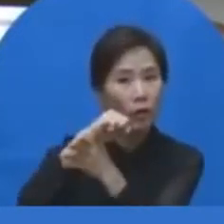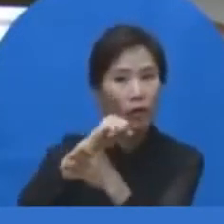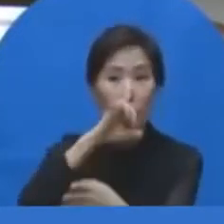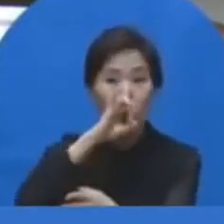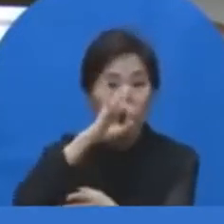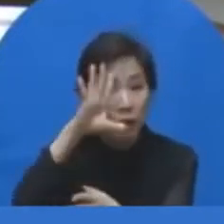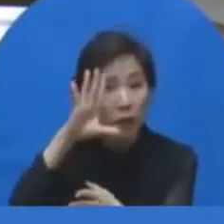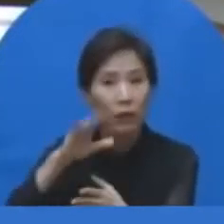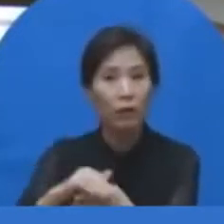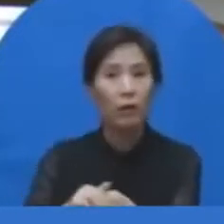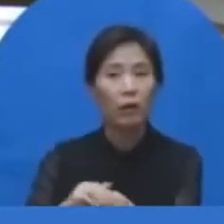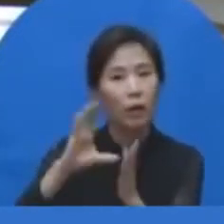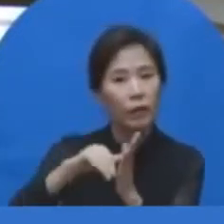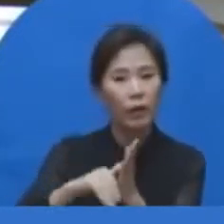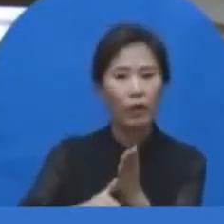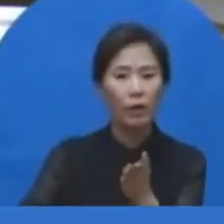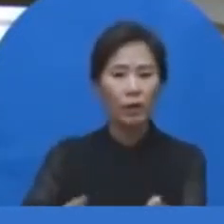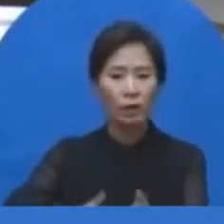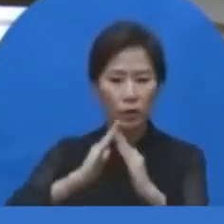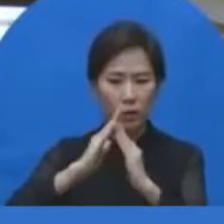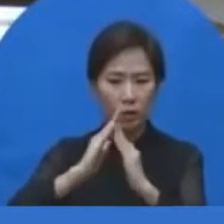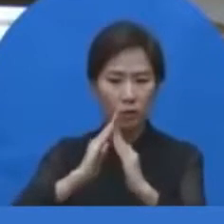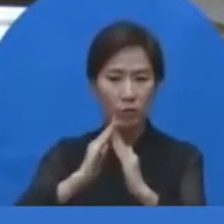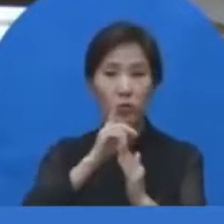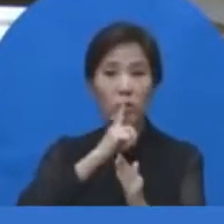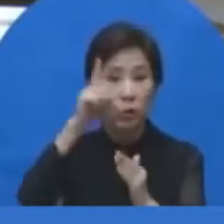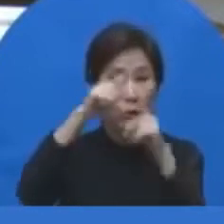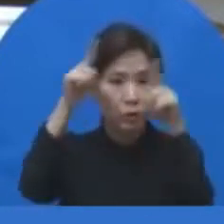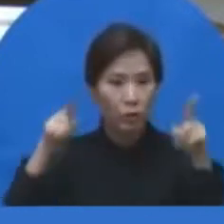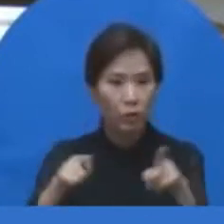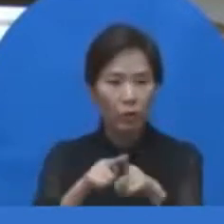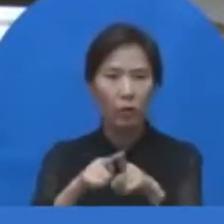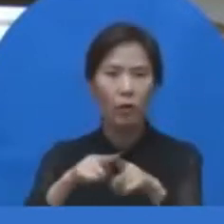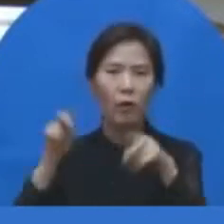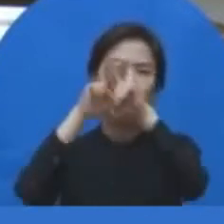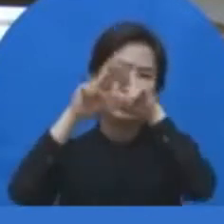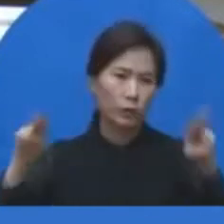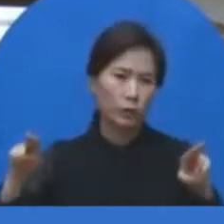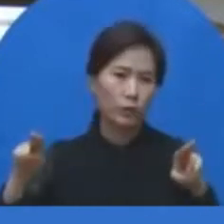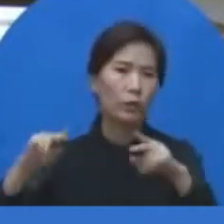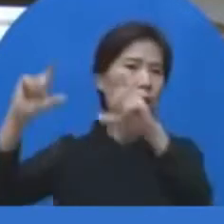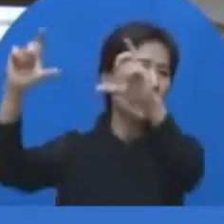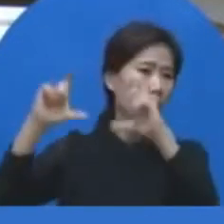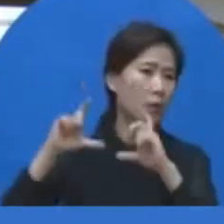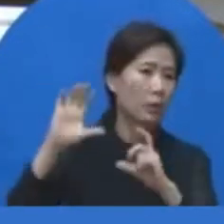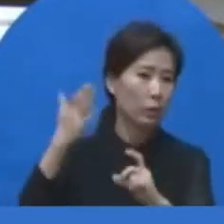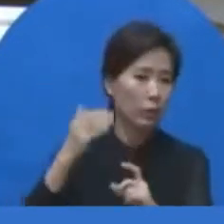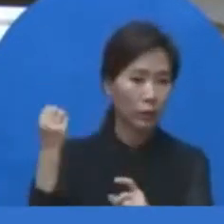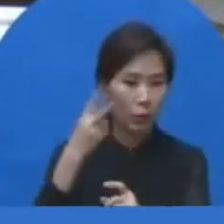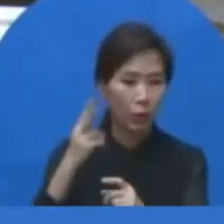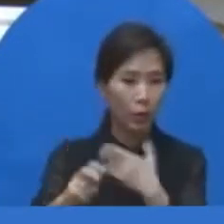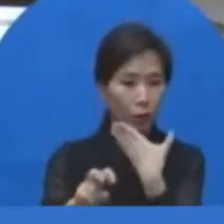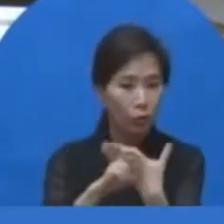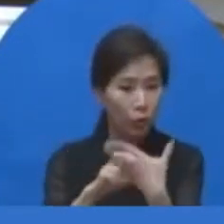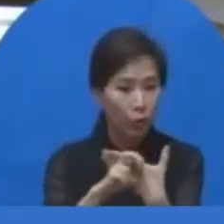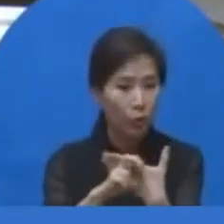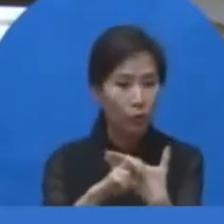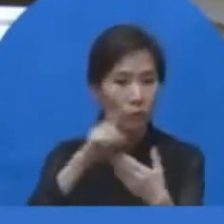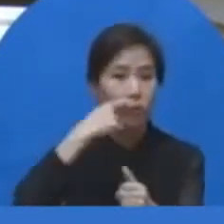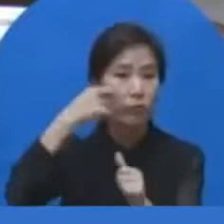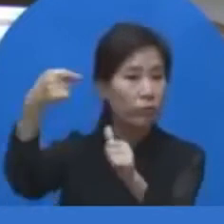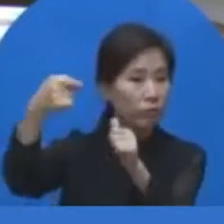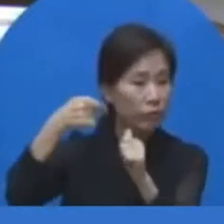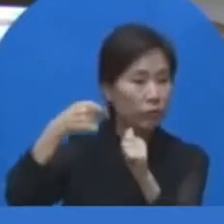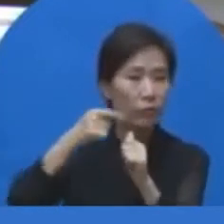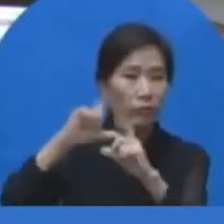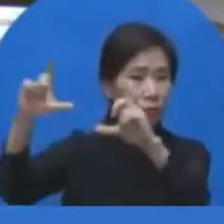점에서는 설립신고서 반려 절차와 이 법의 노조 통보 는 유사한 법적 효과를 가지게